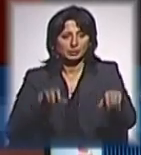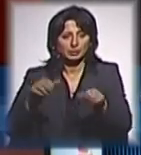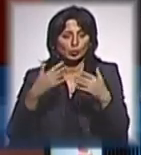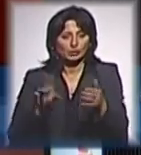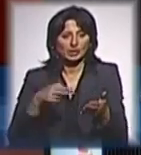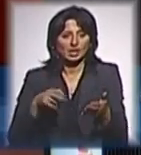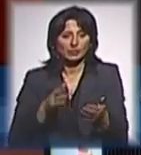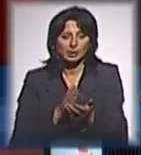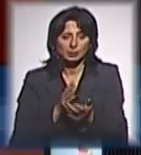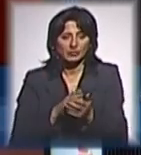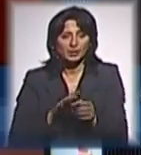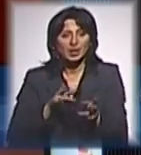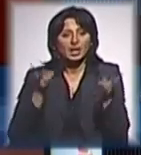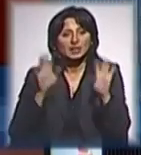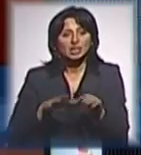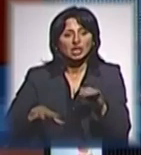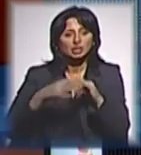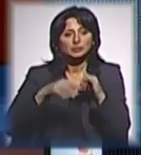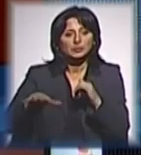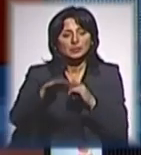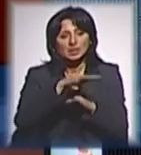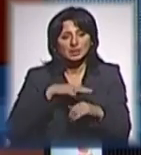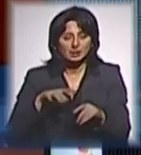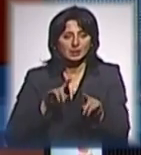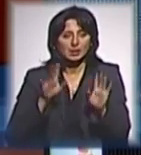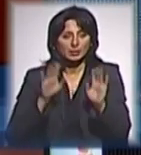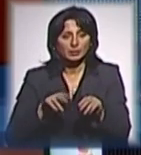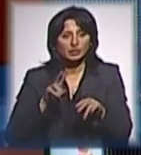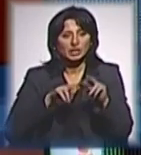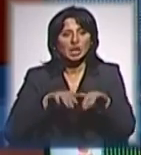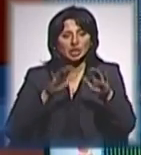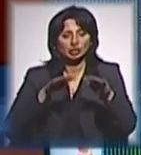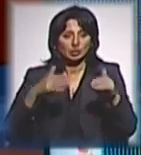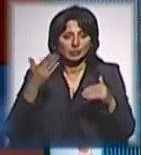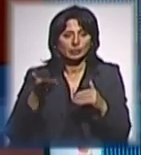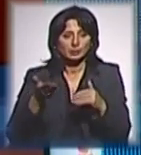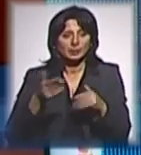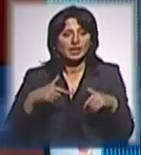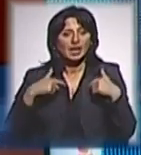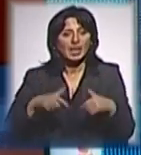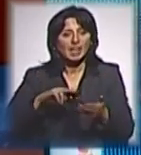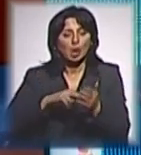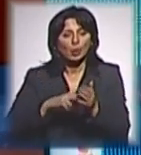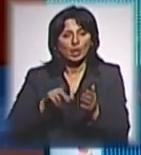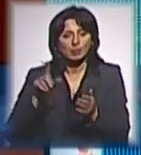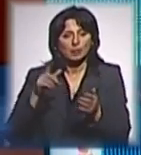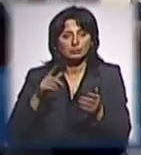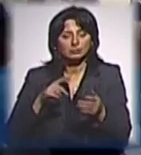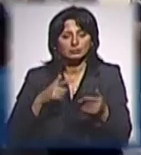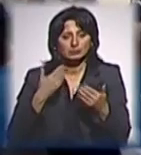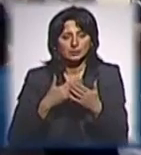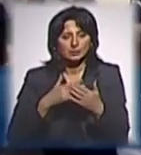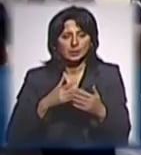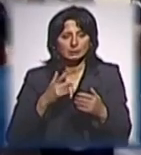მაქვს დათვლილი და მთელს დანარჩენ ტერიტორიაზე, თბილისის დანარჩენ ტერიტორიაზე განაშენიანება უნდა ხდებოდეს გენერალური გეგმის მიხედვით,